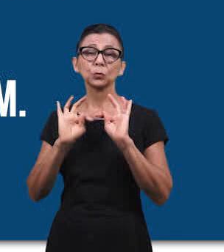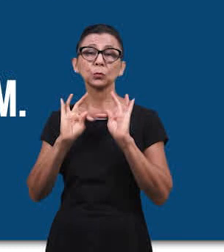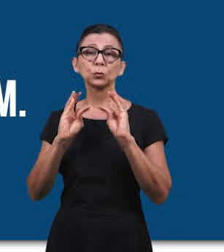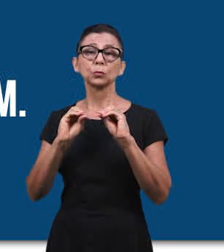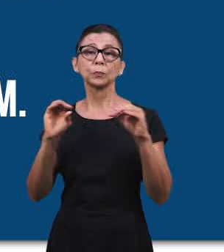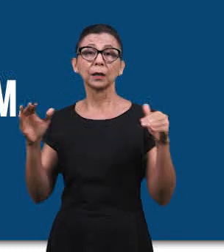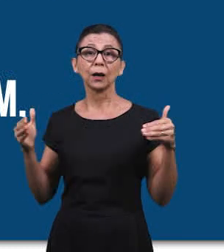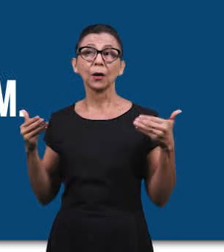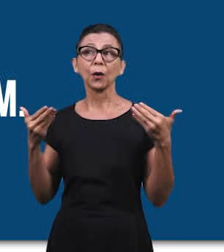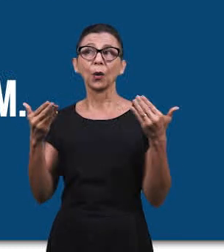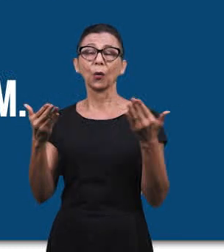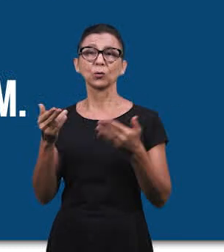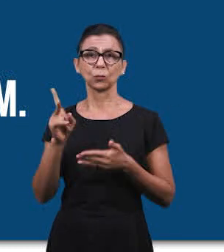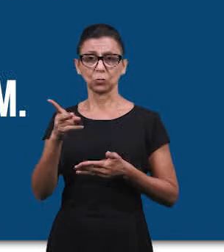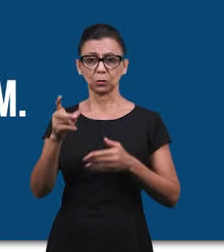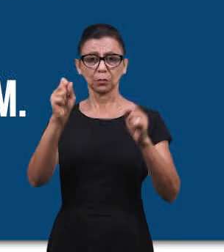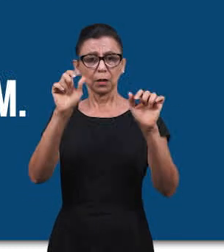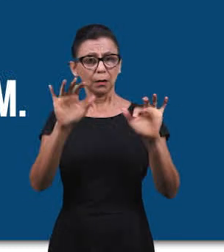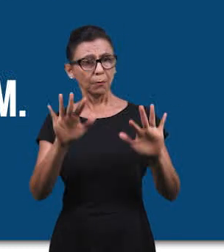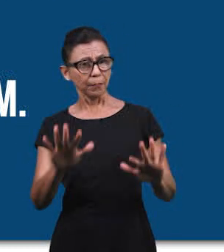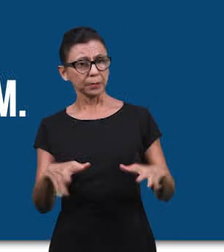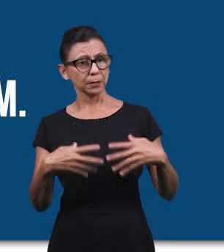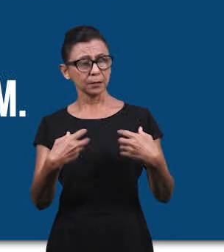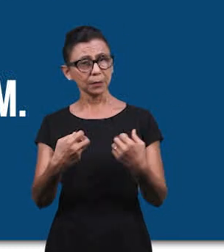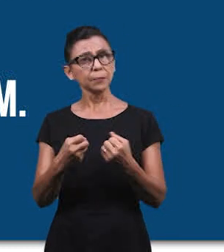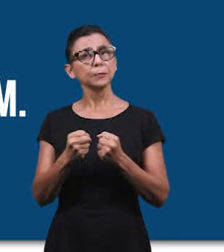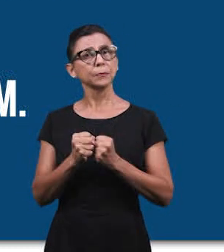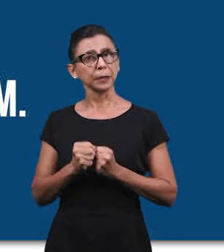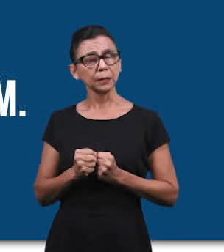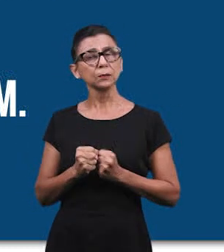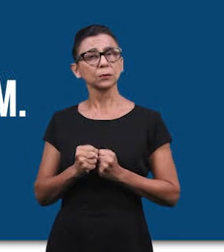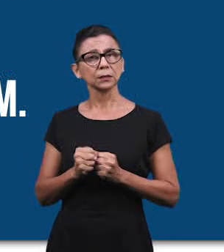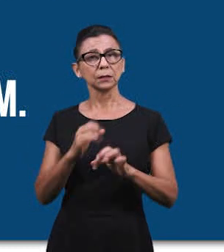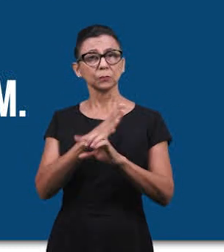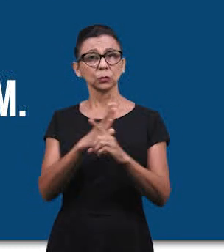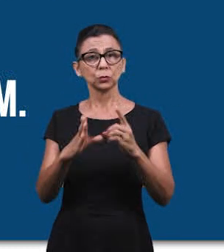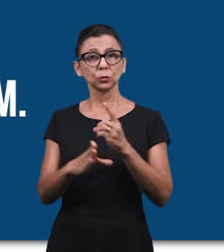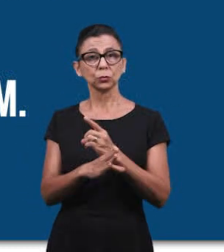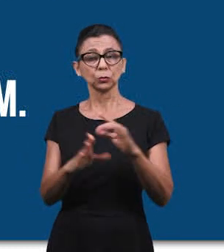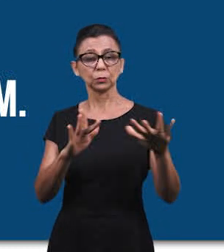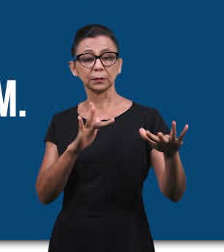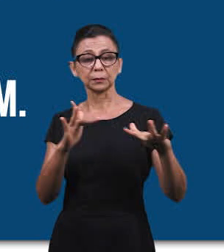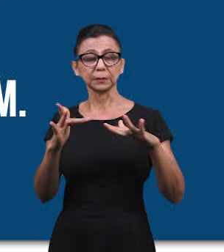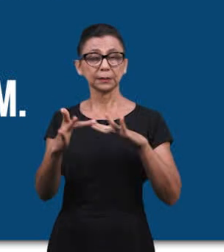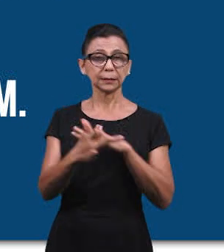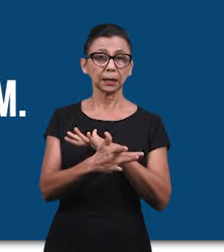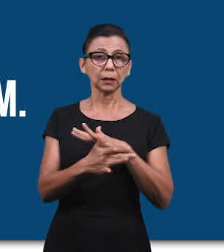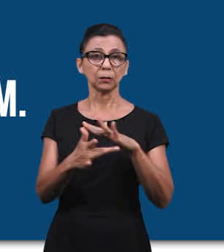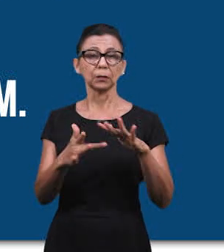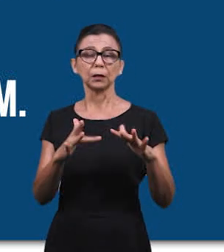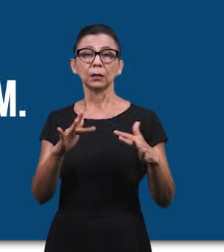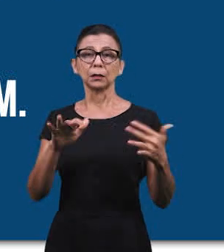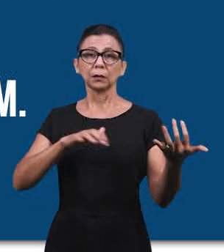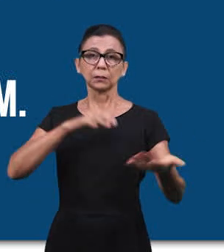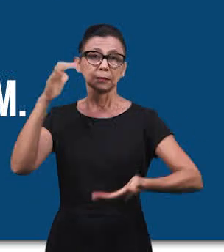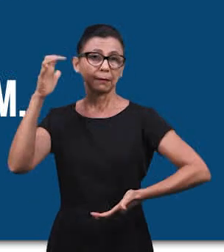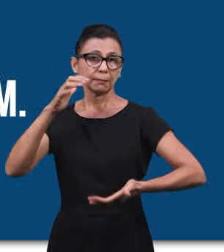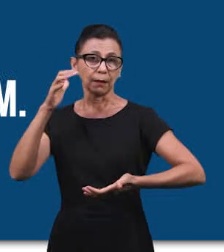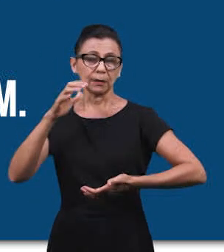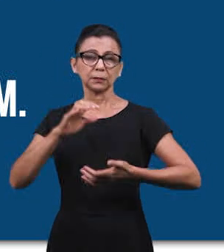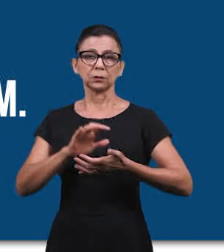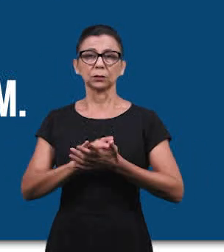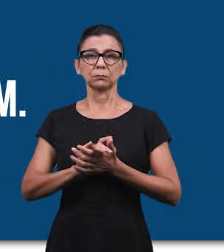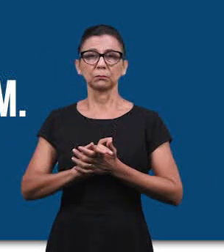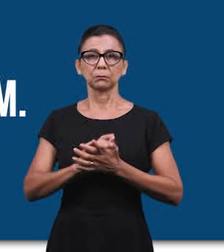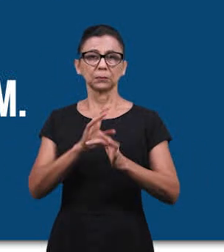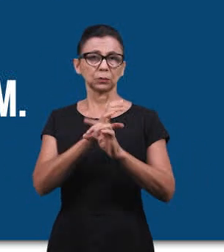сегодня вкушать многие благословения, такие как служение, через спутниковую связь, воскресную